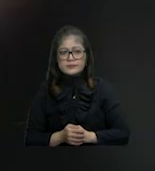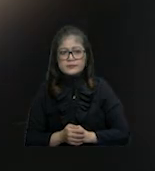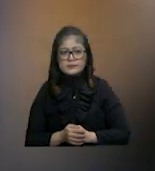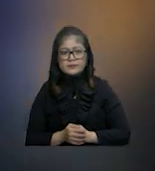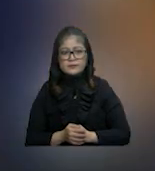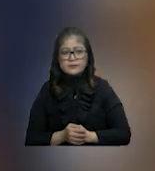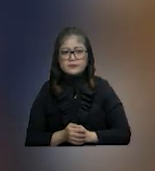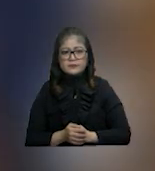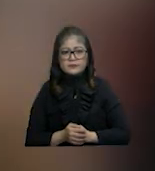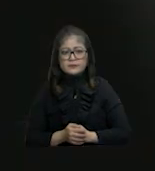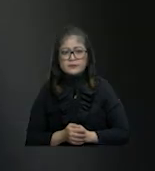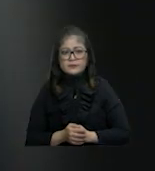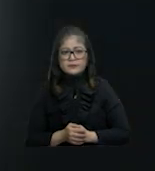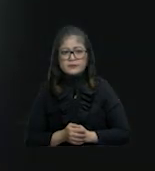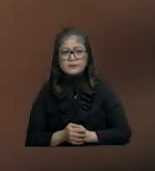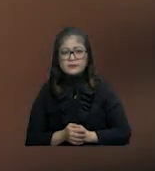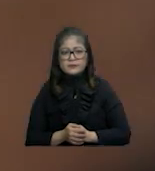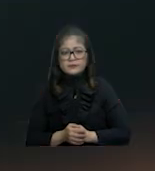terima kasih